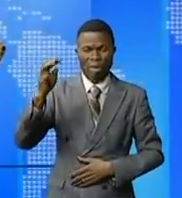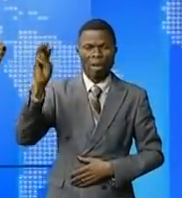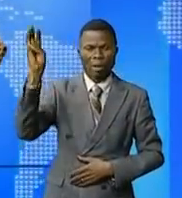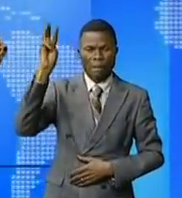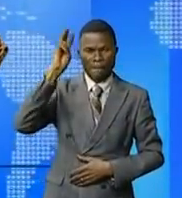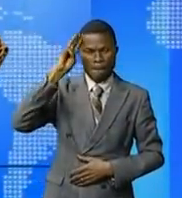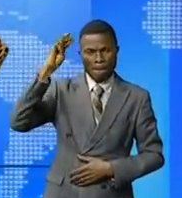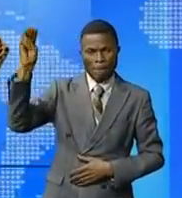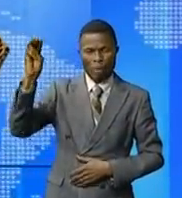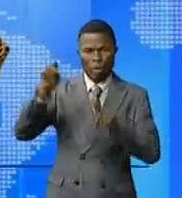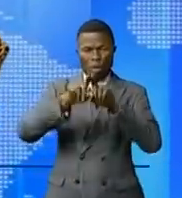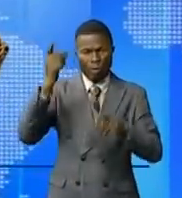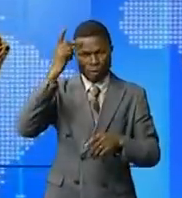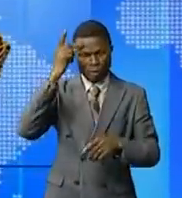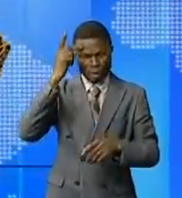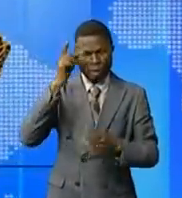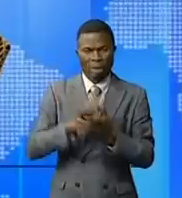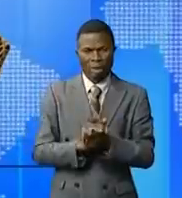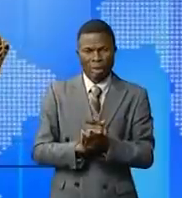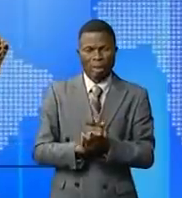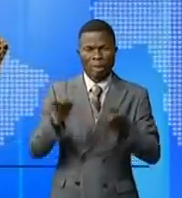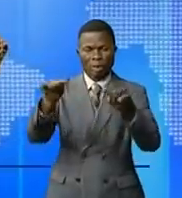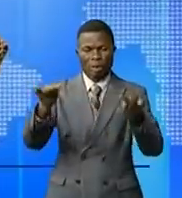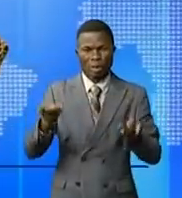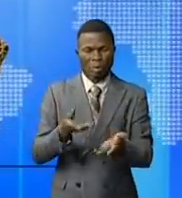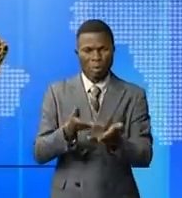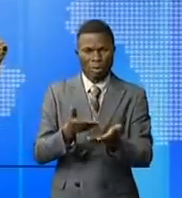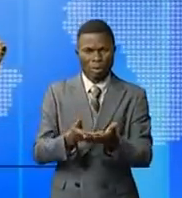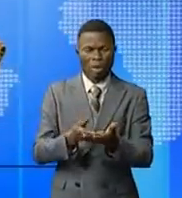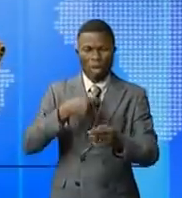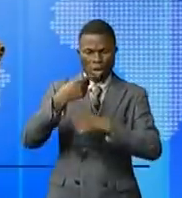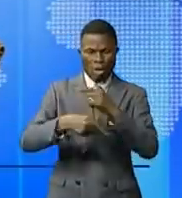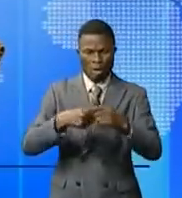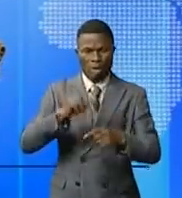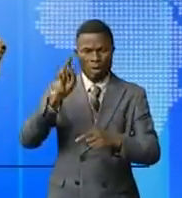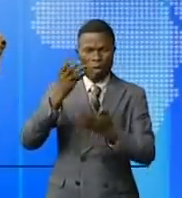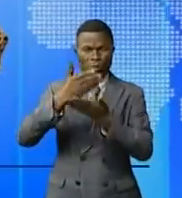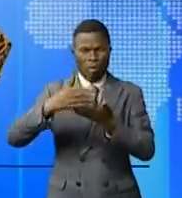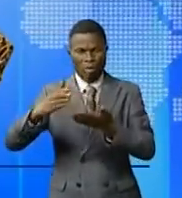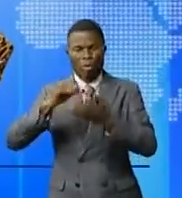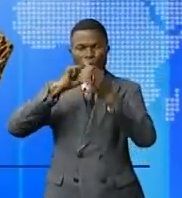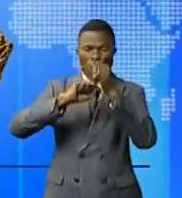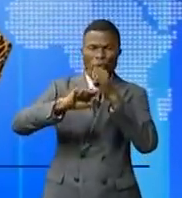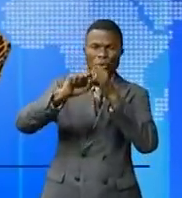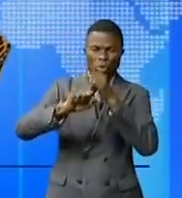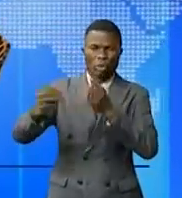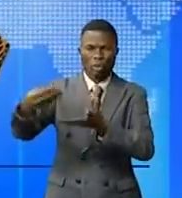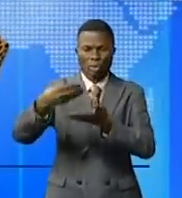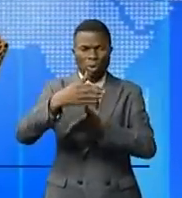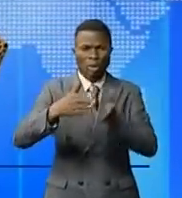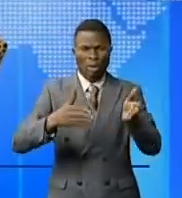Mangafula et de Kinshasa ont servi de cadre pour le coup d'envoi de la deuxième phase de la mobilisation de